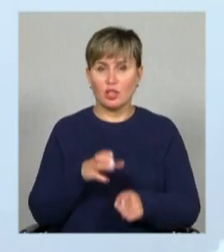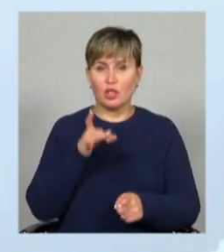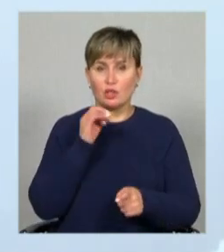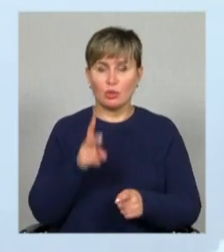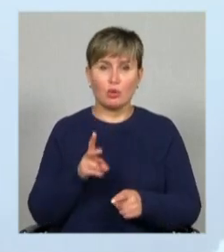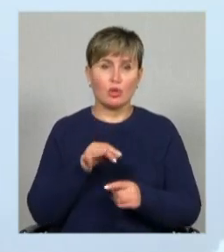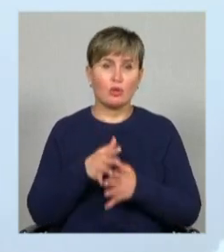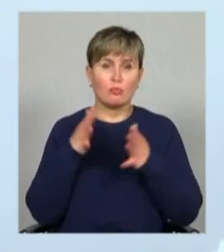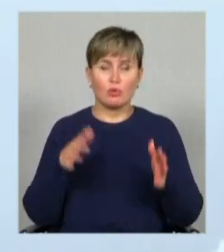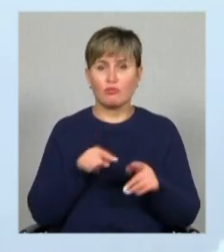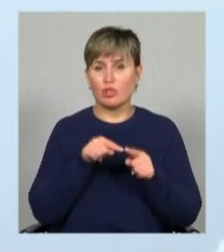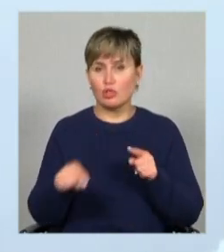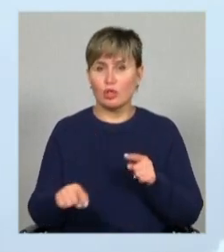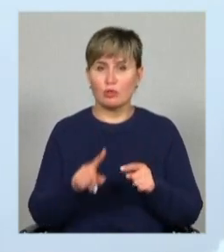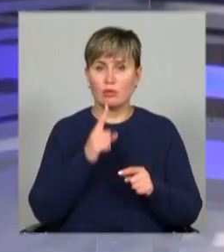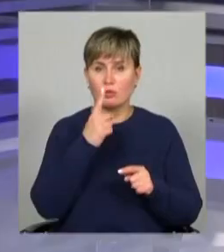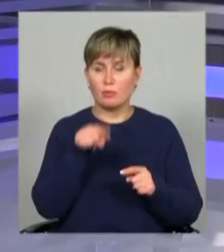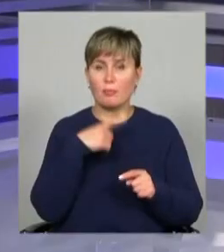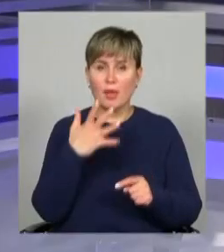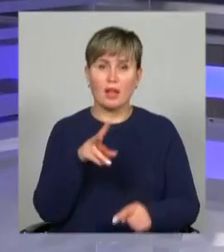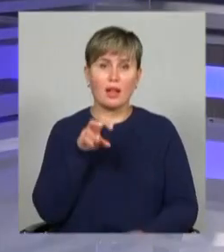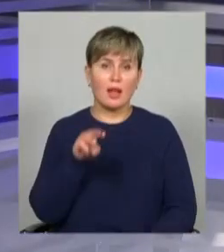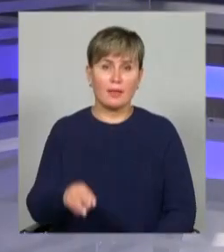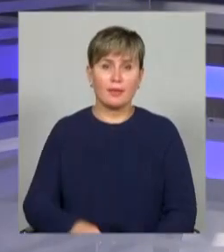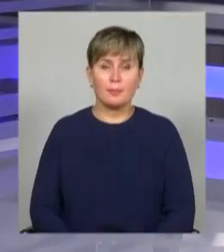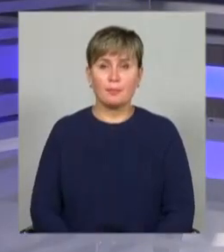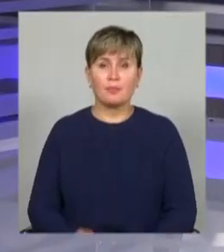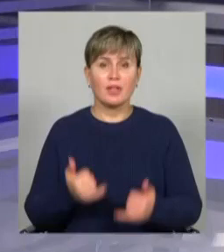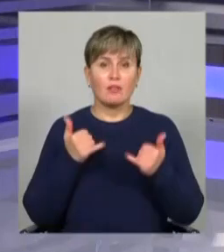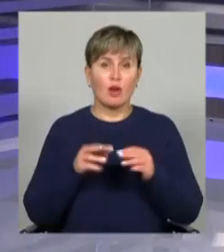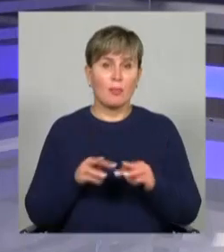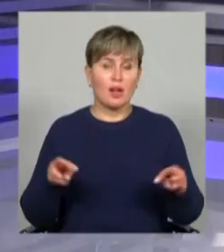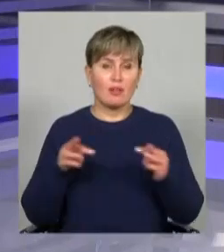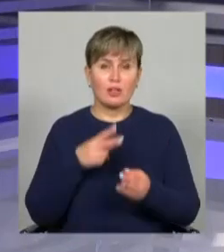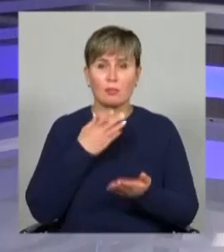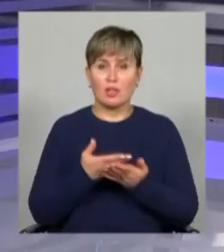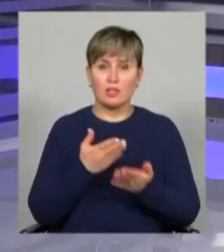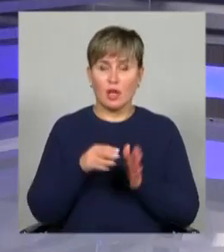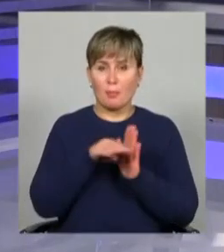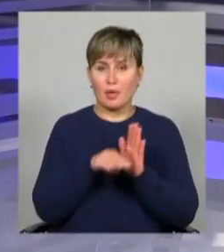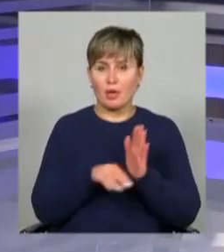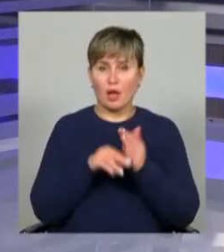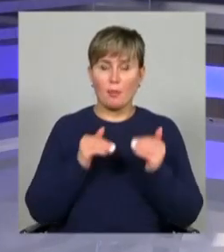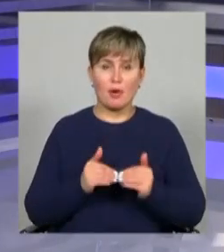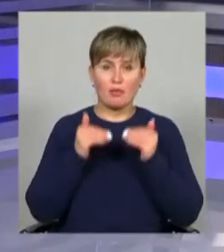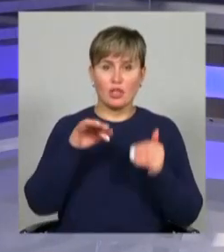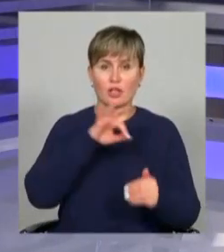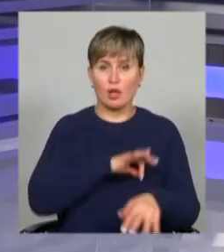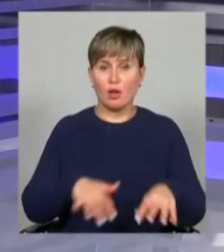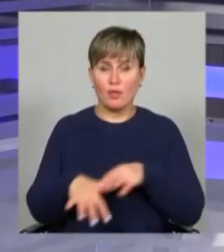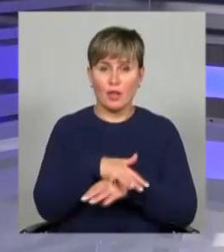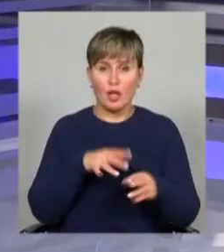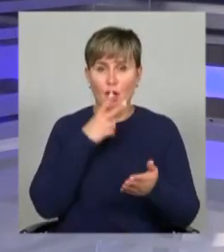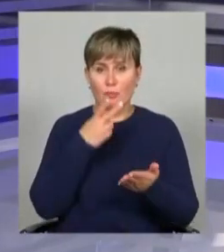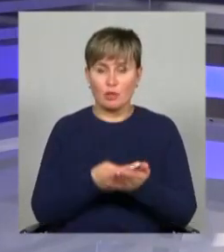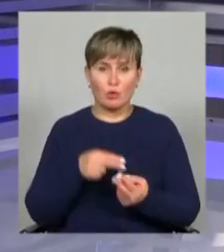и не более чем в течение полутора лет? Сегодня в правительстве представили программу по повышению доходов населения. Она